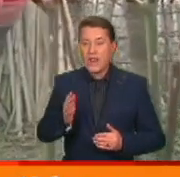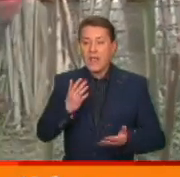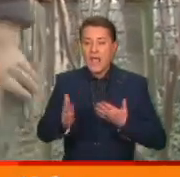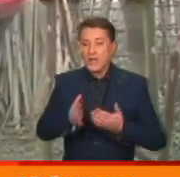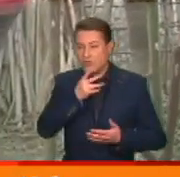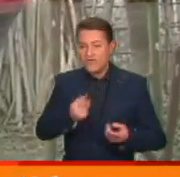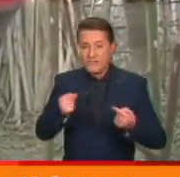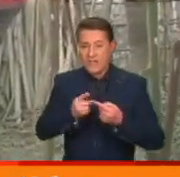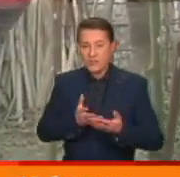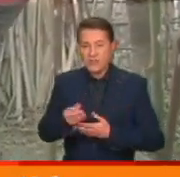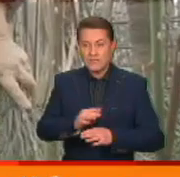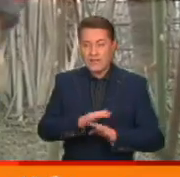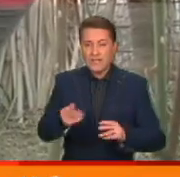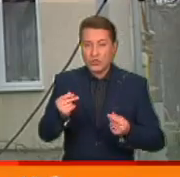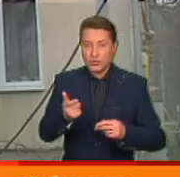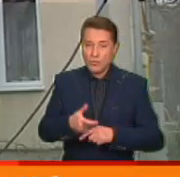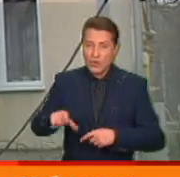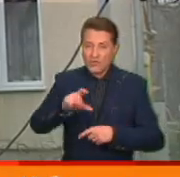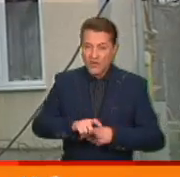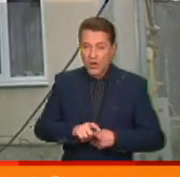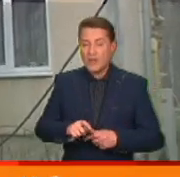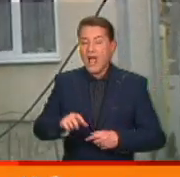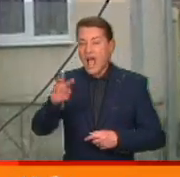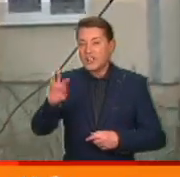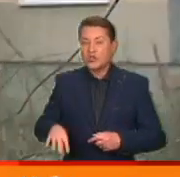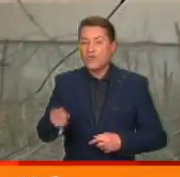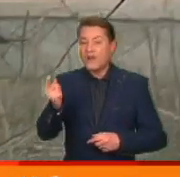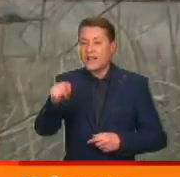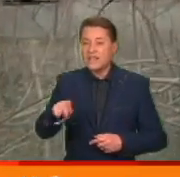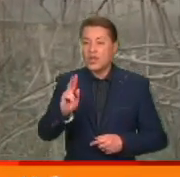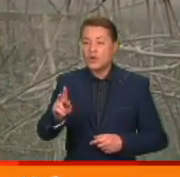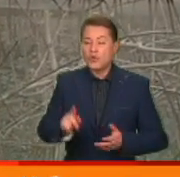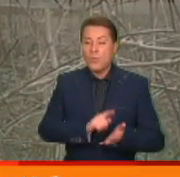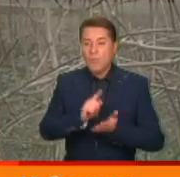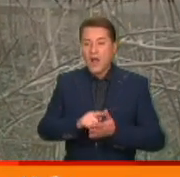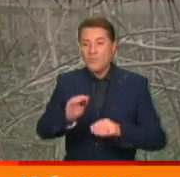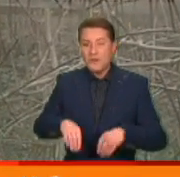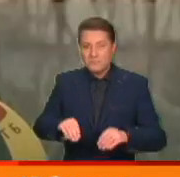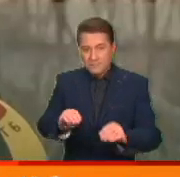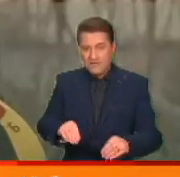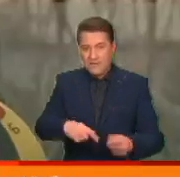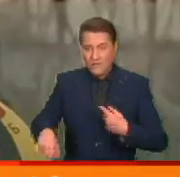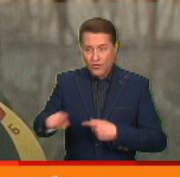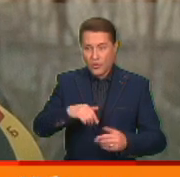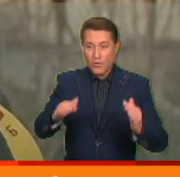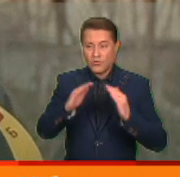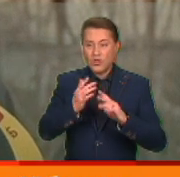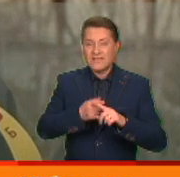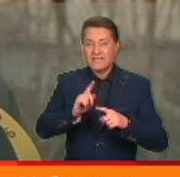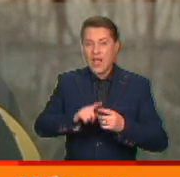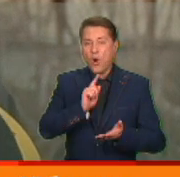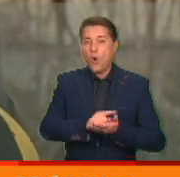сплатила, то суму подвоїли. А оштрафували бабцю якраз ті, хто мав би дати лад навколо будинку. Це